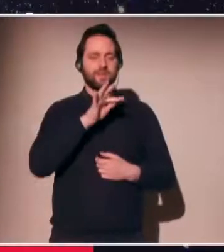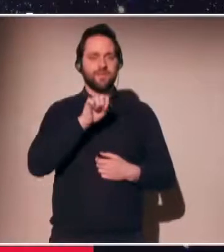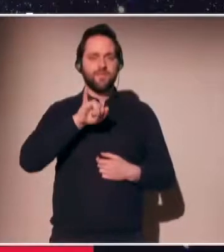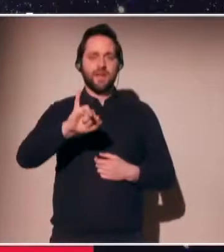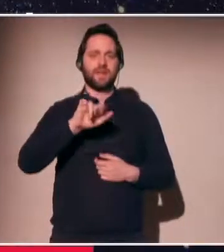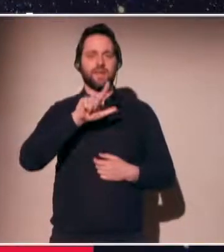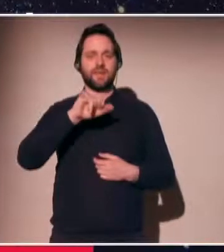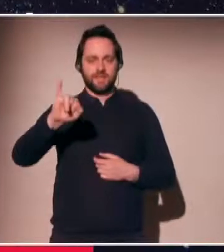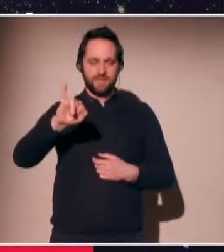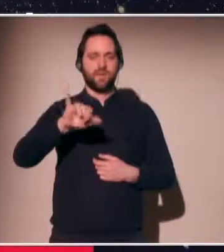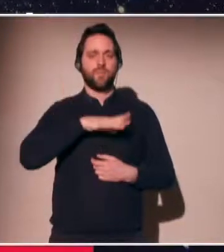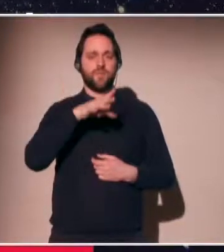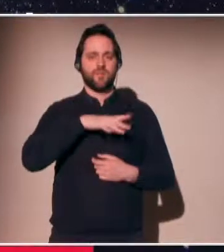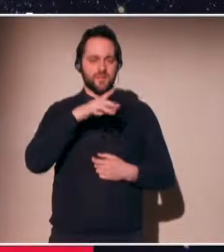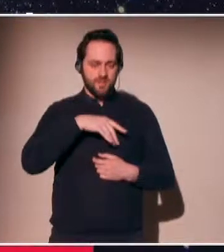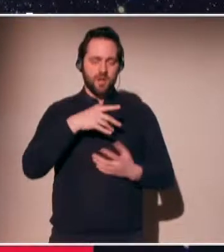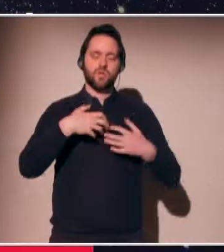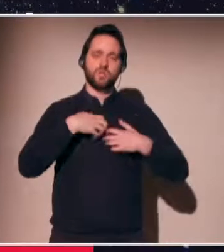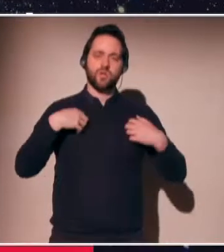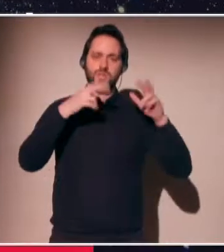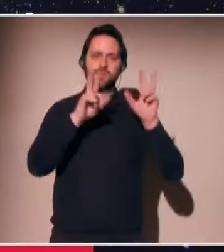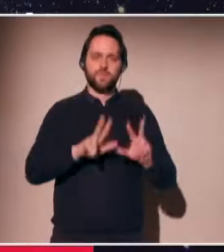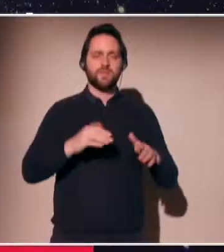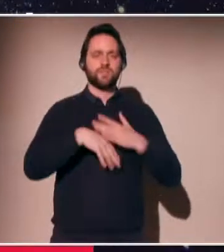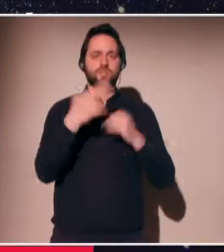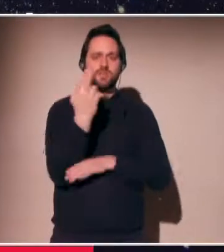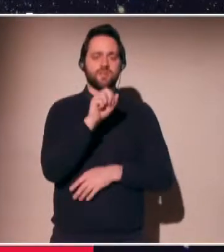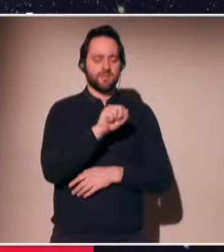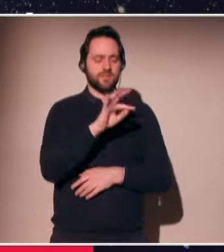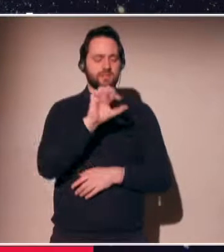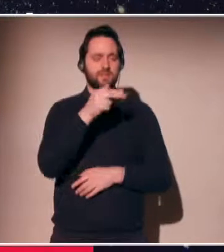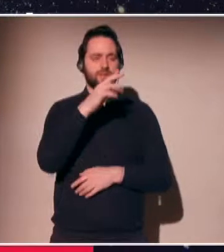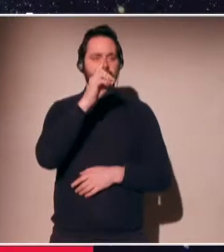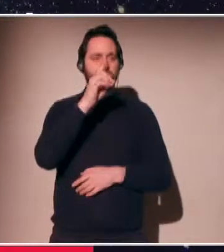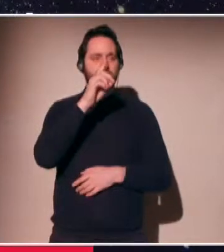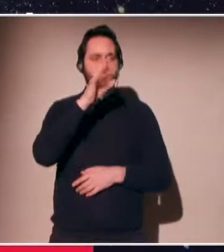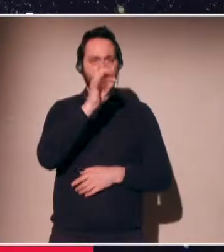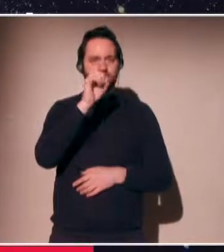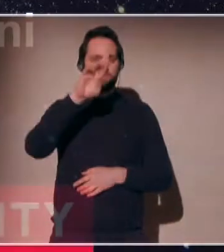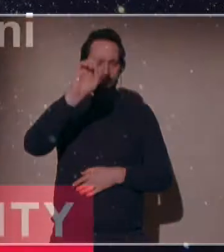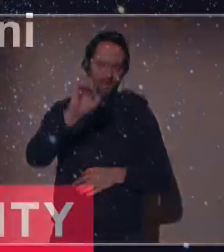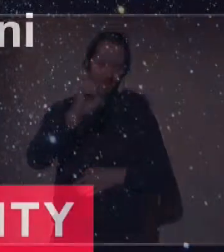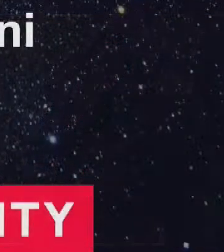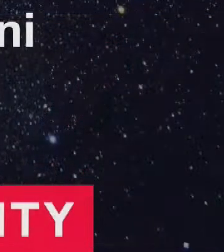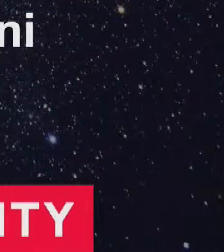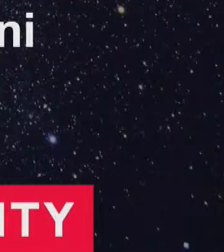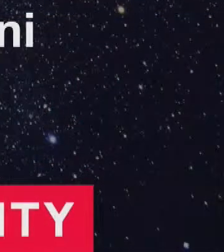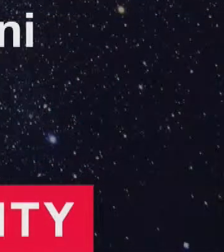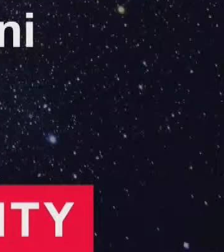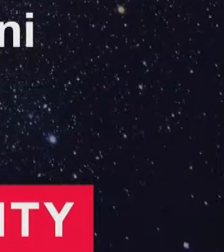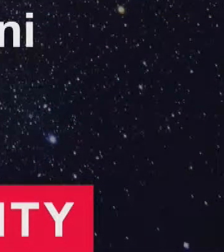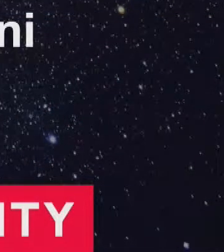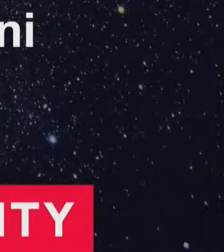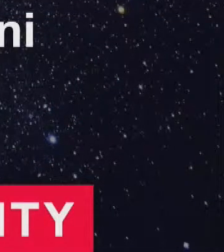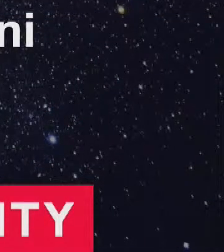professeur donc de sciences informatiques à Stanford, scientifique en chef sur le cloud. Marie-Paul